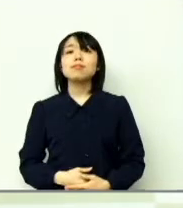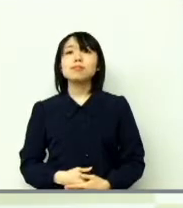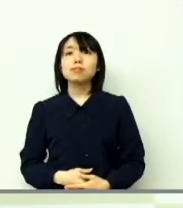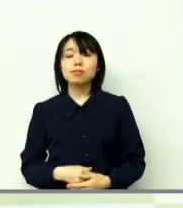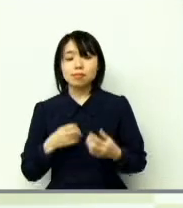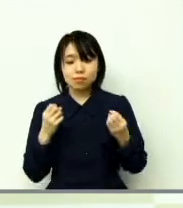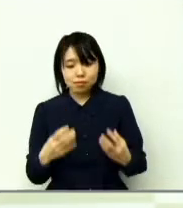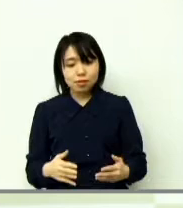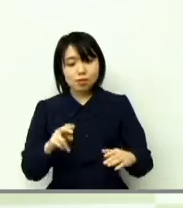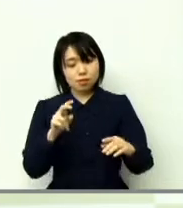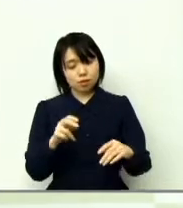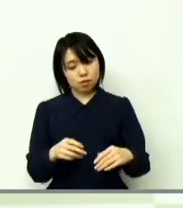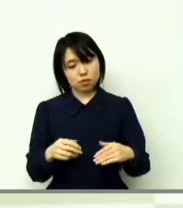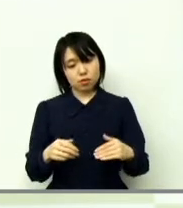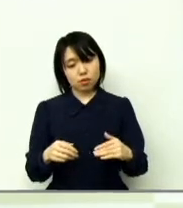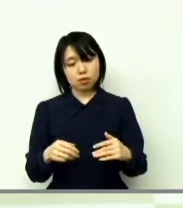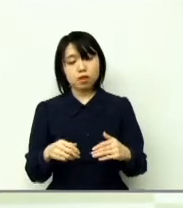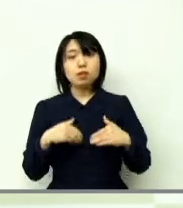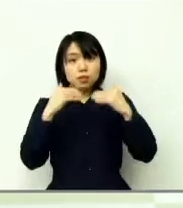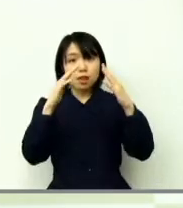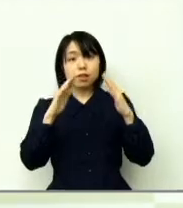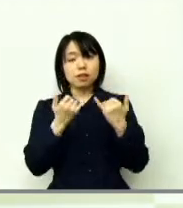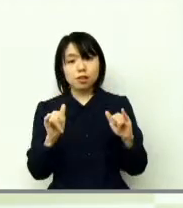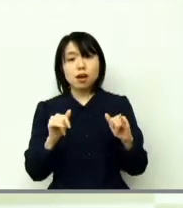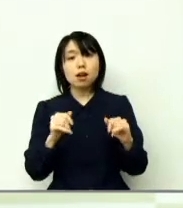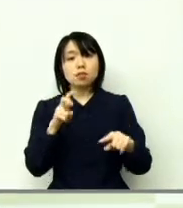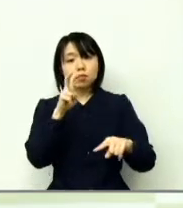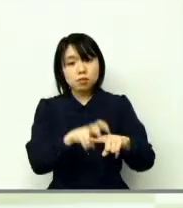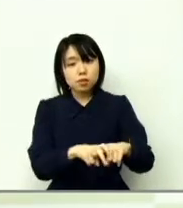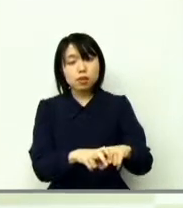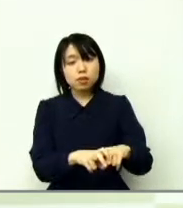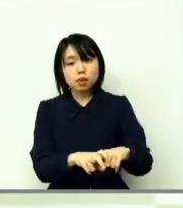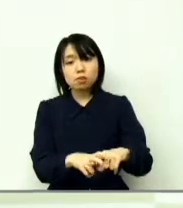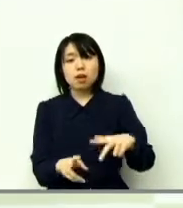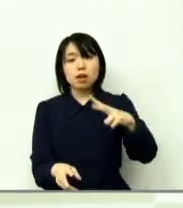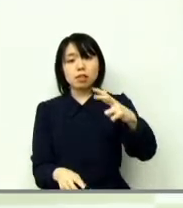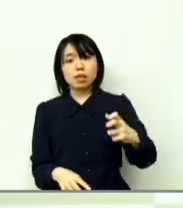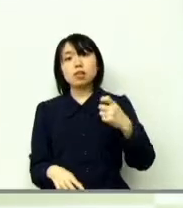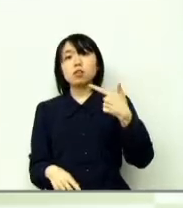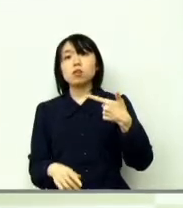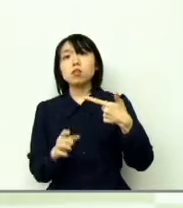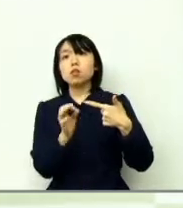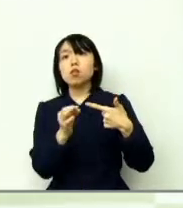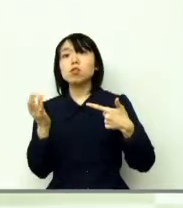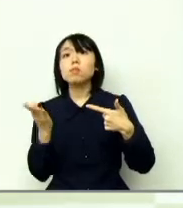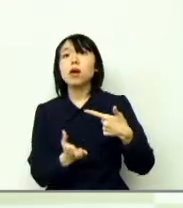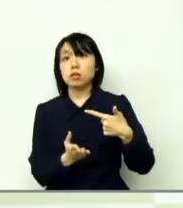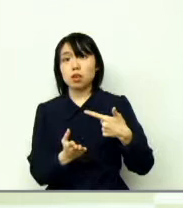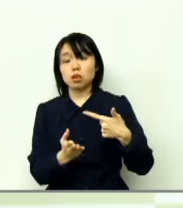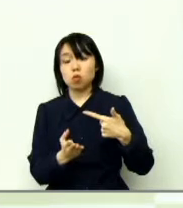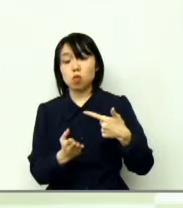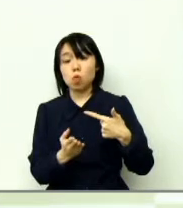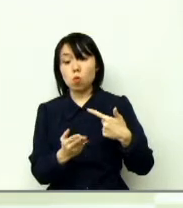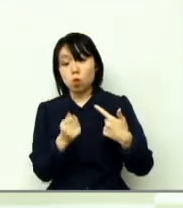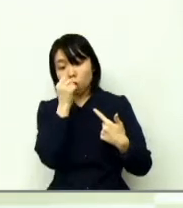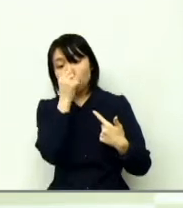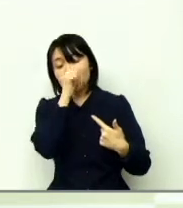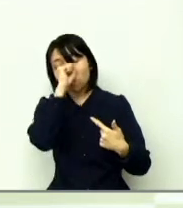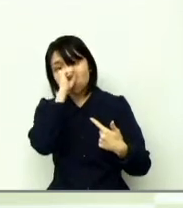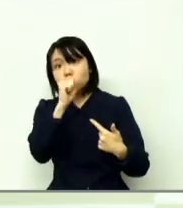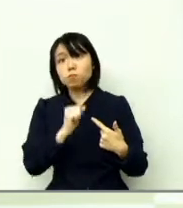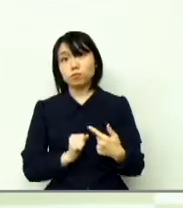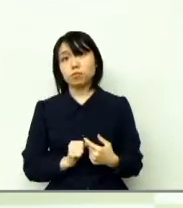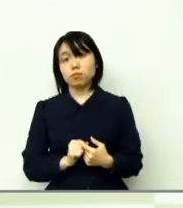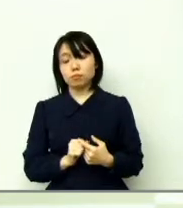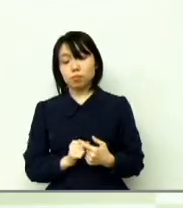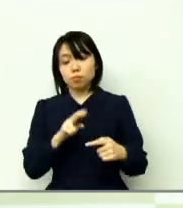人の出席者が1万人を超え、出席率 76% という高い出席率となり、参加いただいた